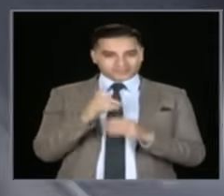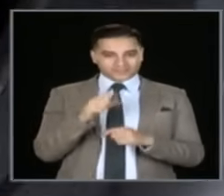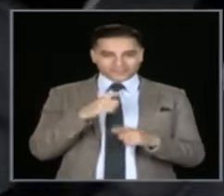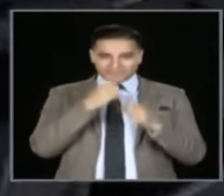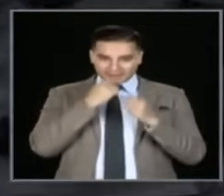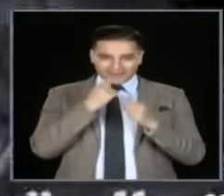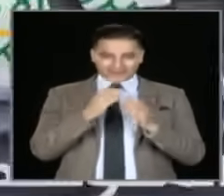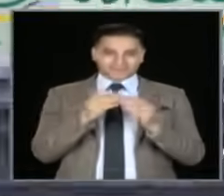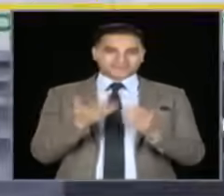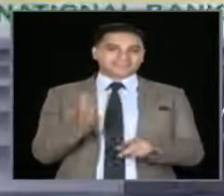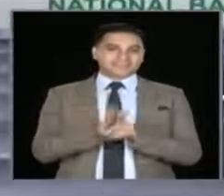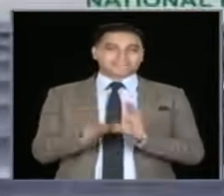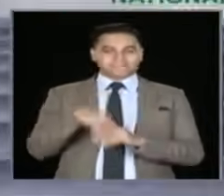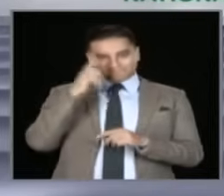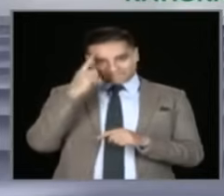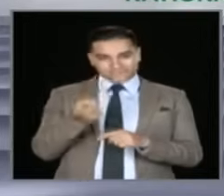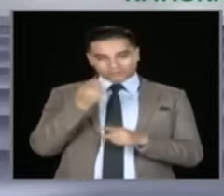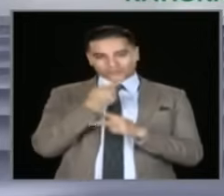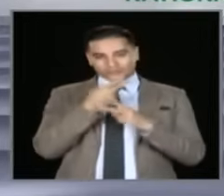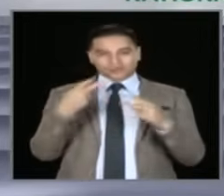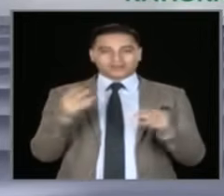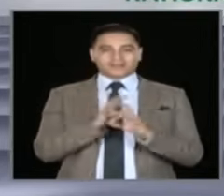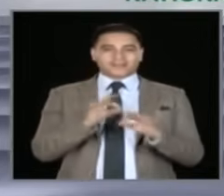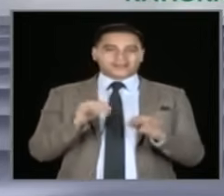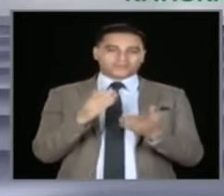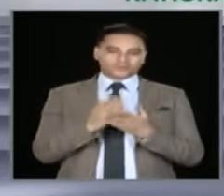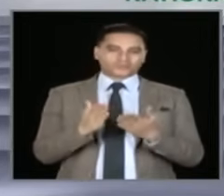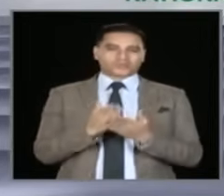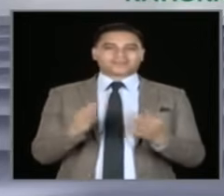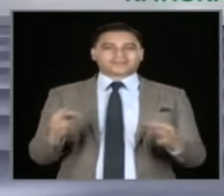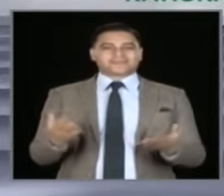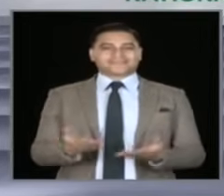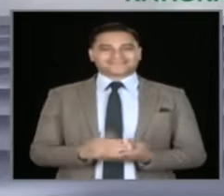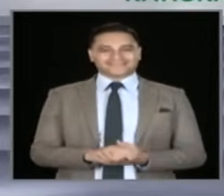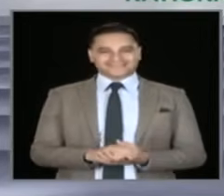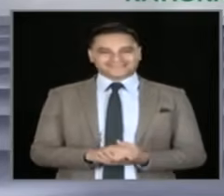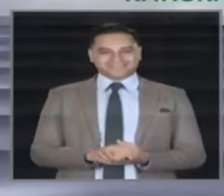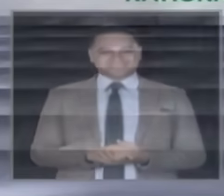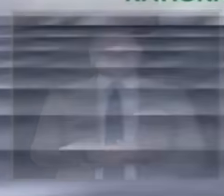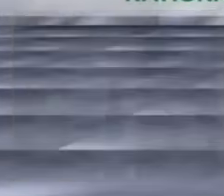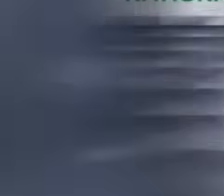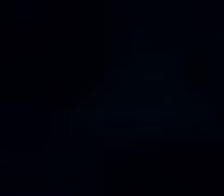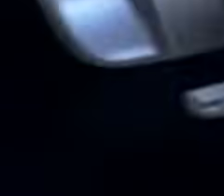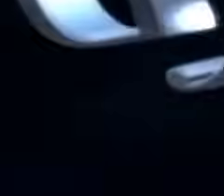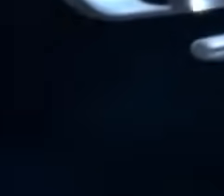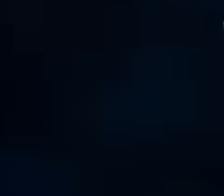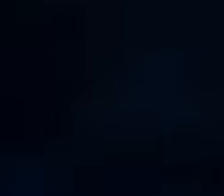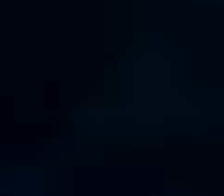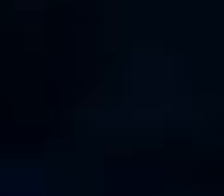خزنة البنك الأهلي المصري الداعم الأكبر للمشروعات الصغيرة والمتوسطة ومتناهية الصغر.